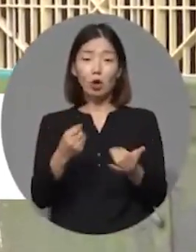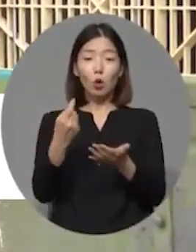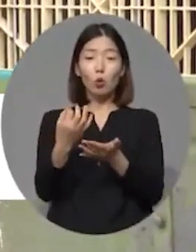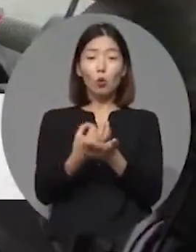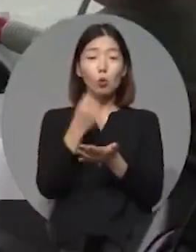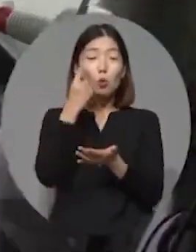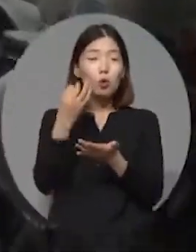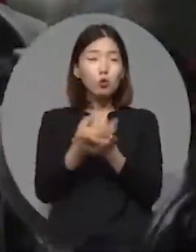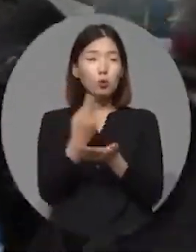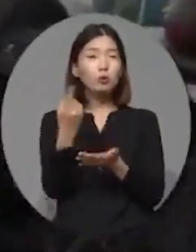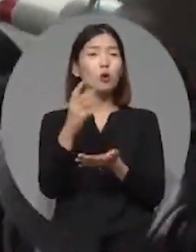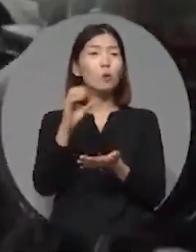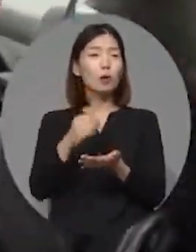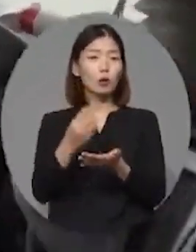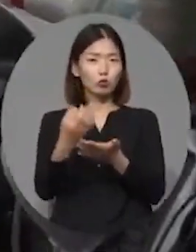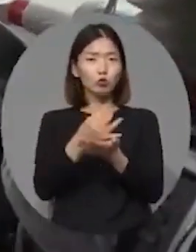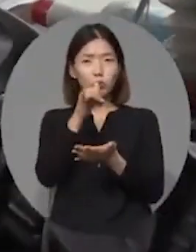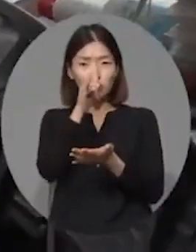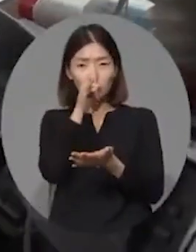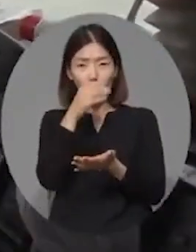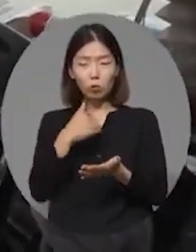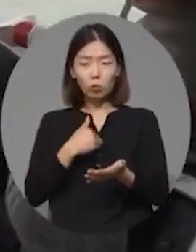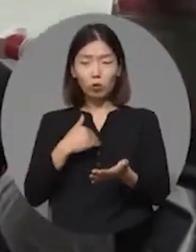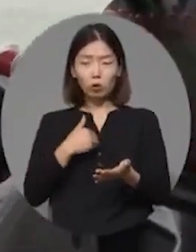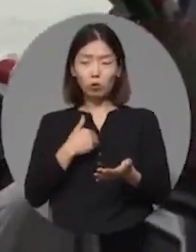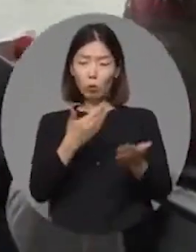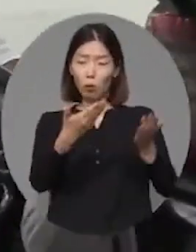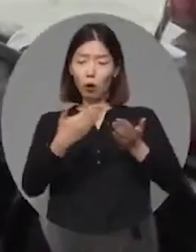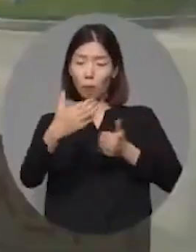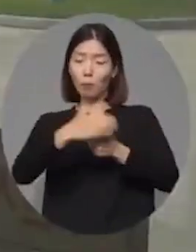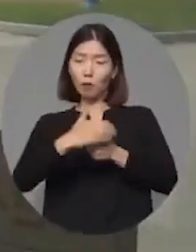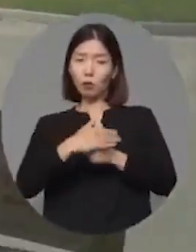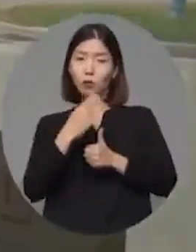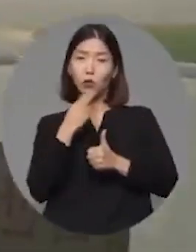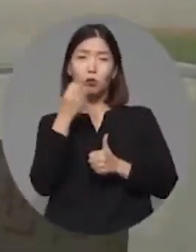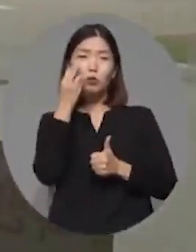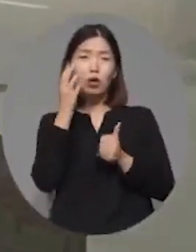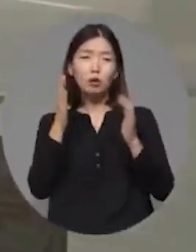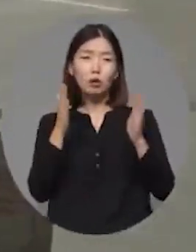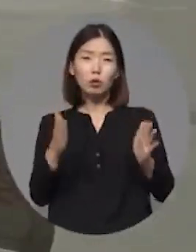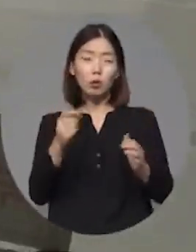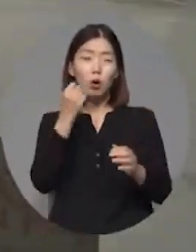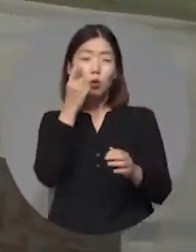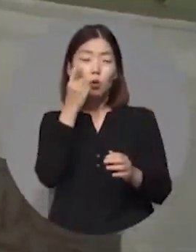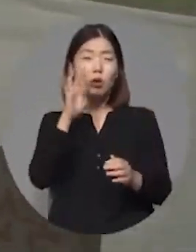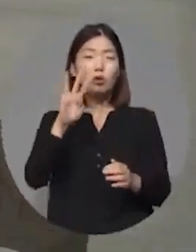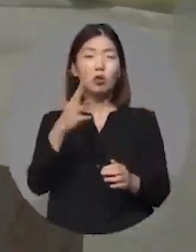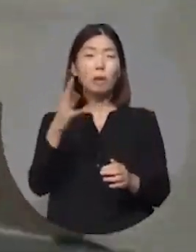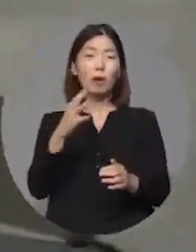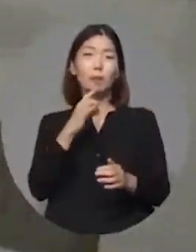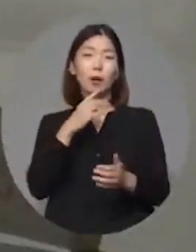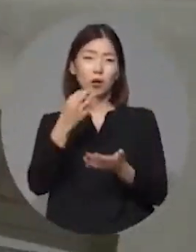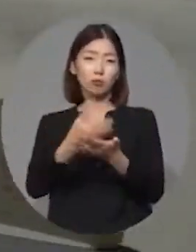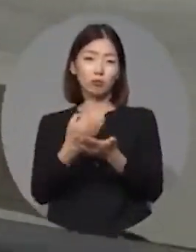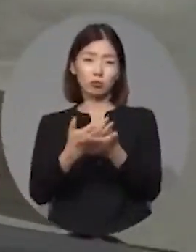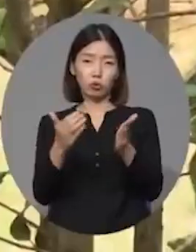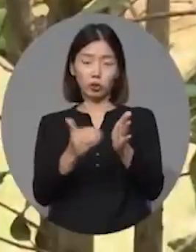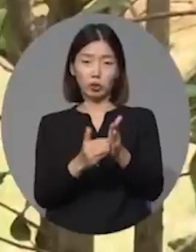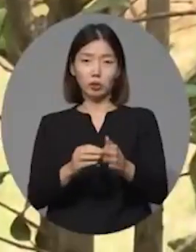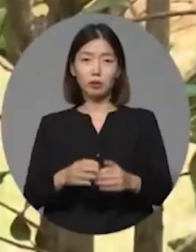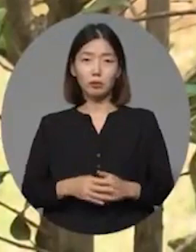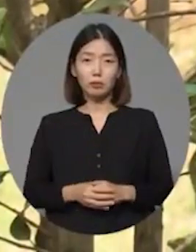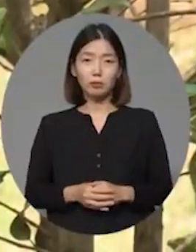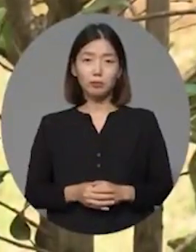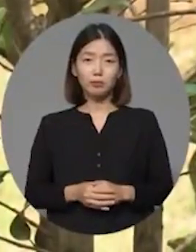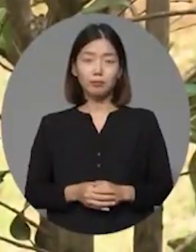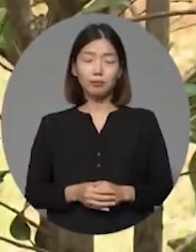1000만원 안팎의 매출을 올리는 동안 제대로 배차가 되지 않아 3개월 동안 월 400만원 밖에 벌지 못했다는 겁니다